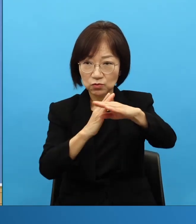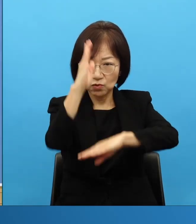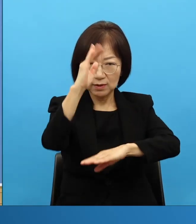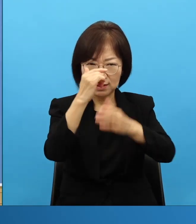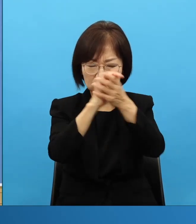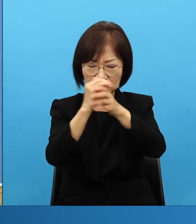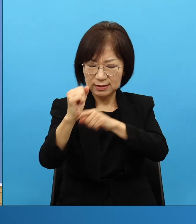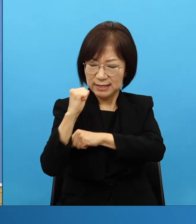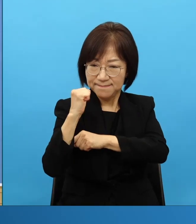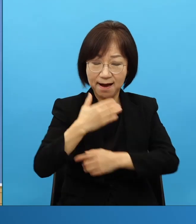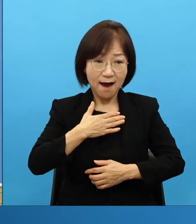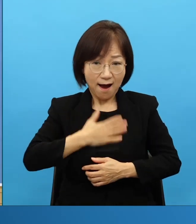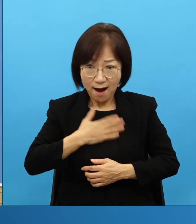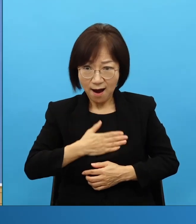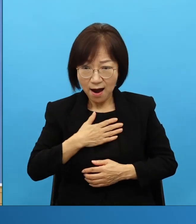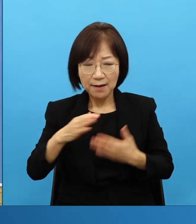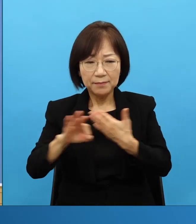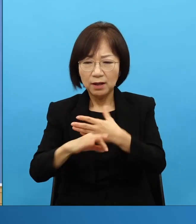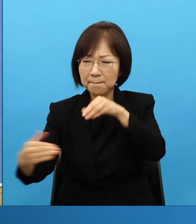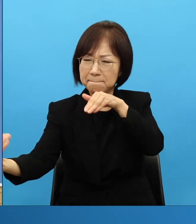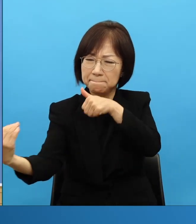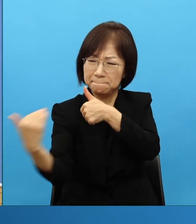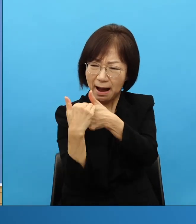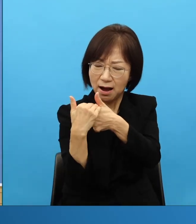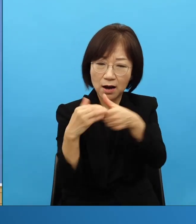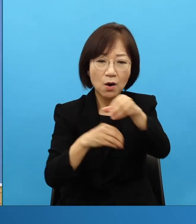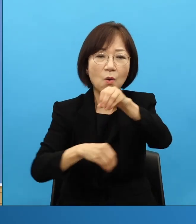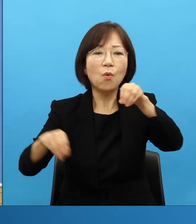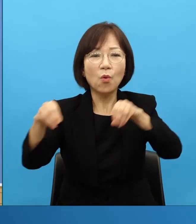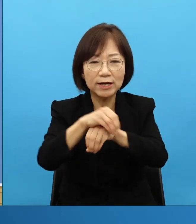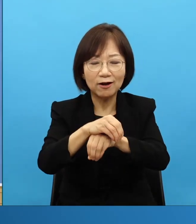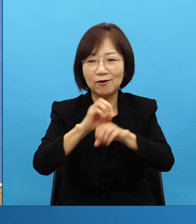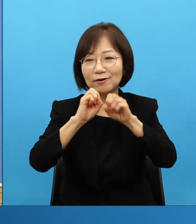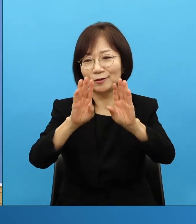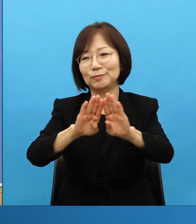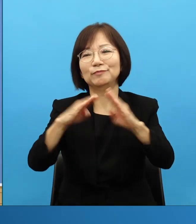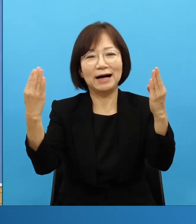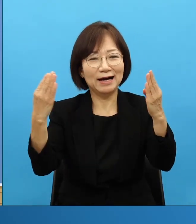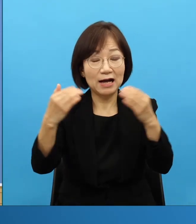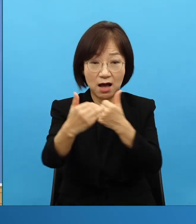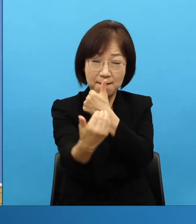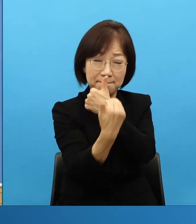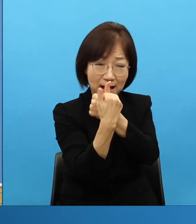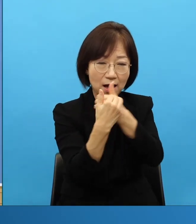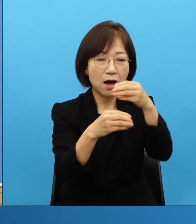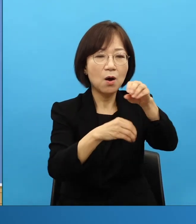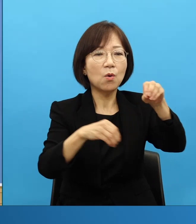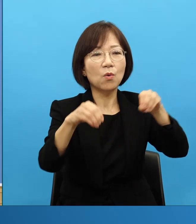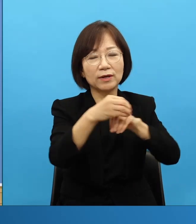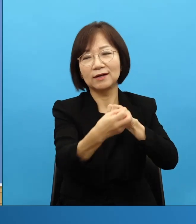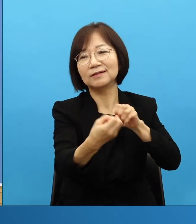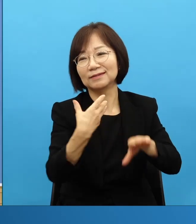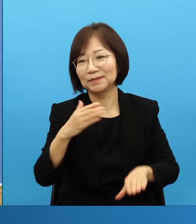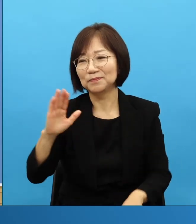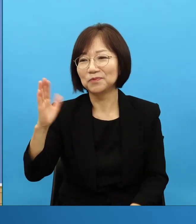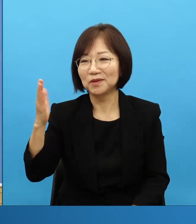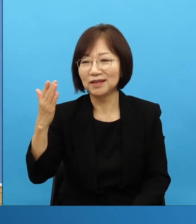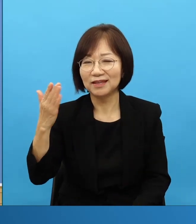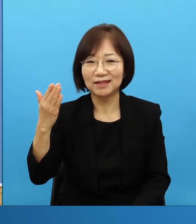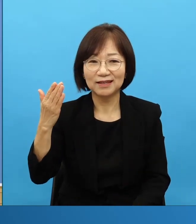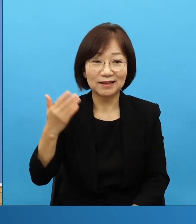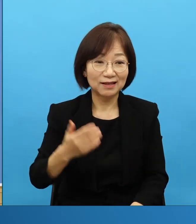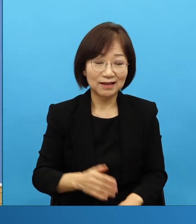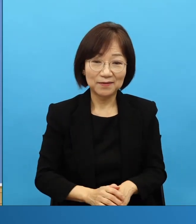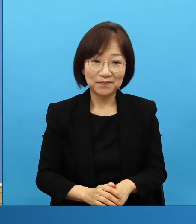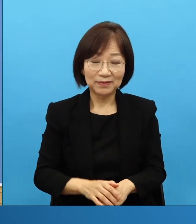겁니다. But if you know the power that transcends time and space, all your sides become doors. 꼭 기억해야 You 돼요. must remember this. 그러니까 아수르